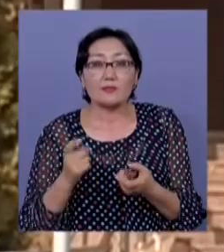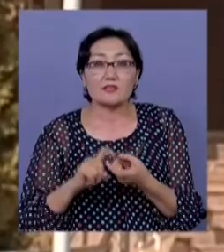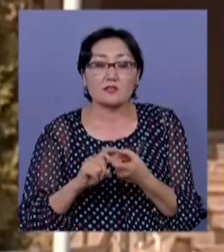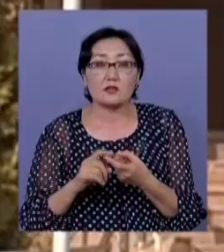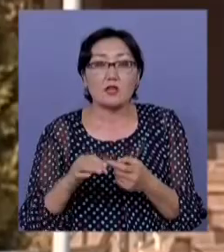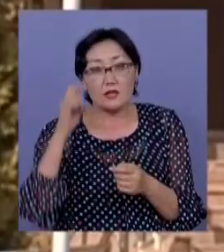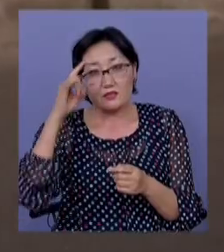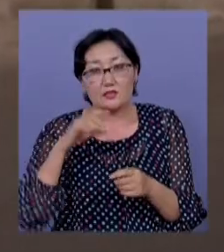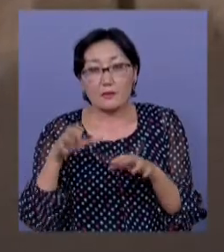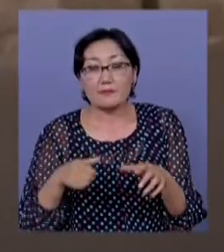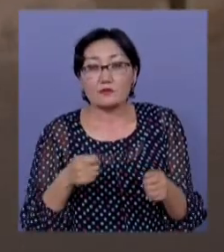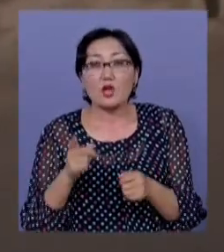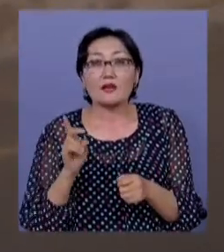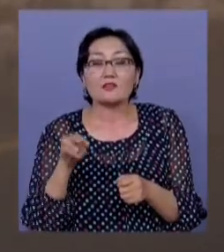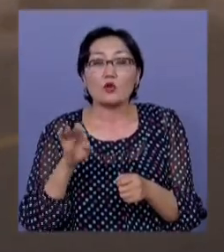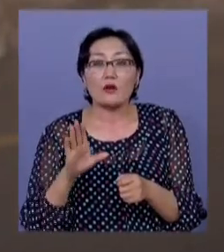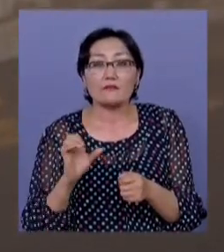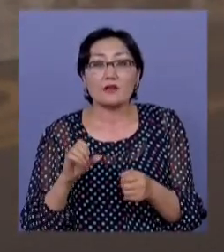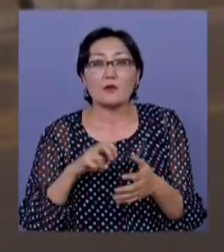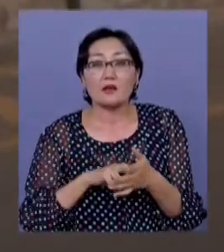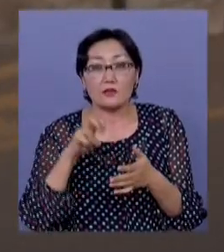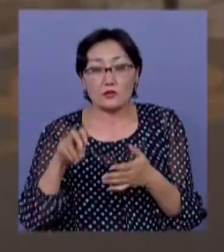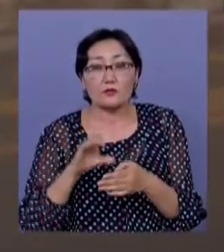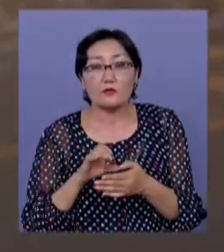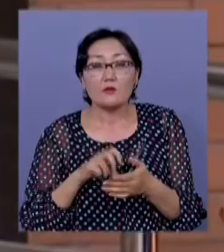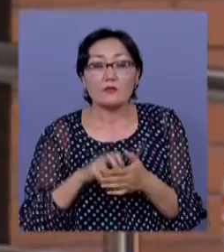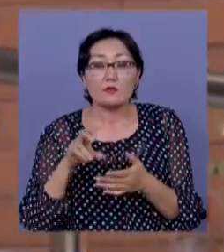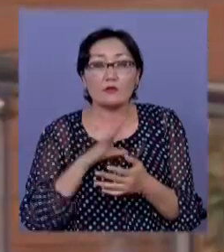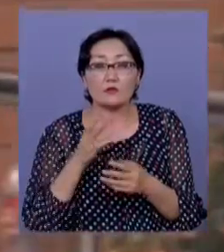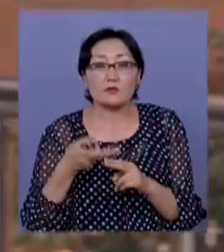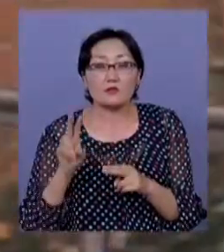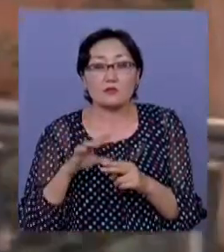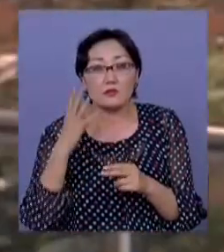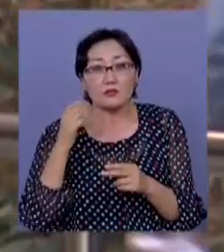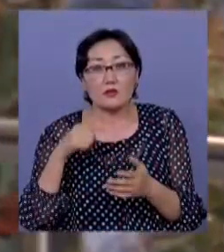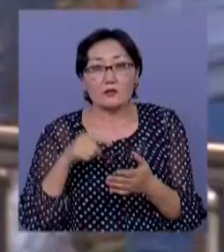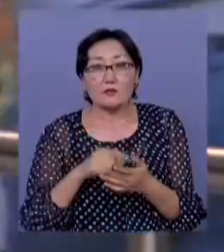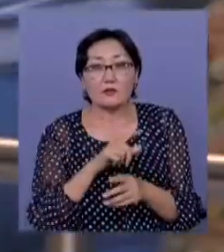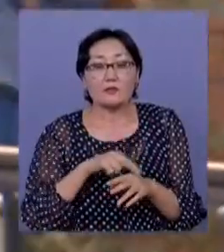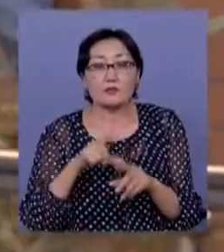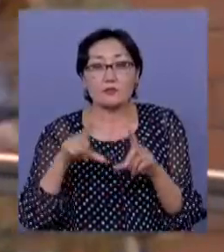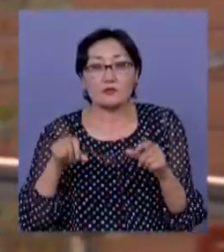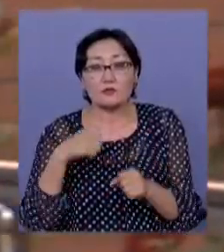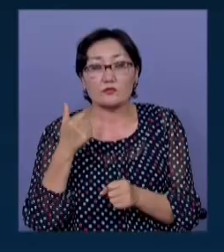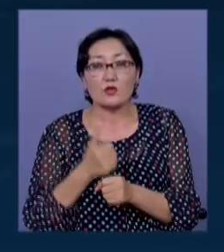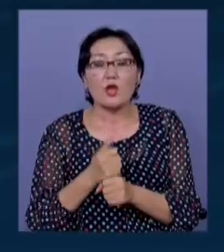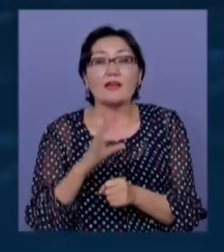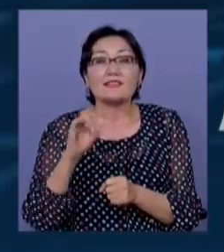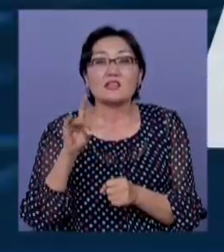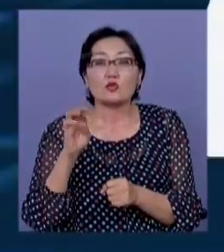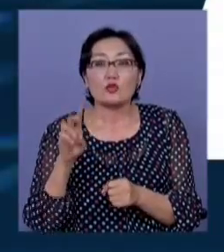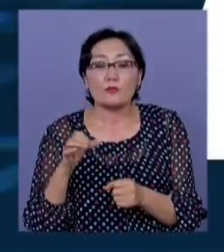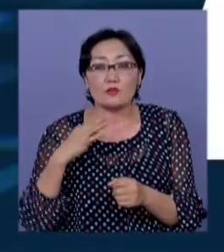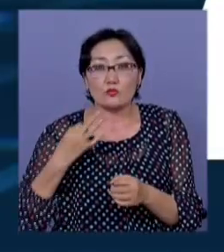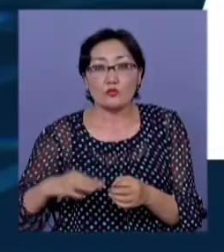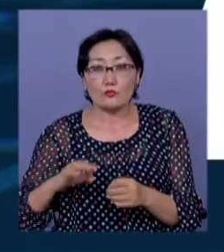байланысты ел президенті Қасым Жомарт Тоқаевқа ашық хат жазған болатын. Онда ол Алматы қалалық полиция департаментінің басшысы Серік Күдебаевтың